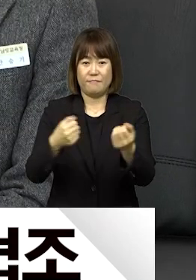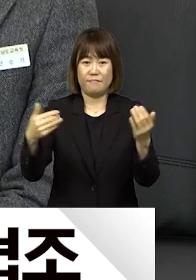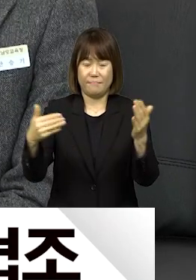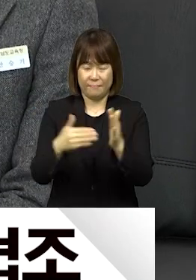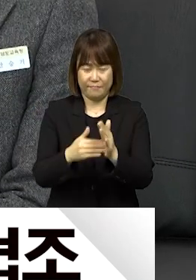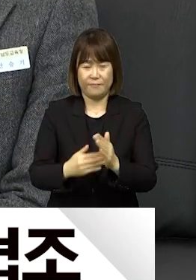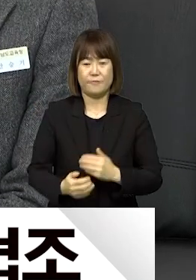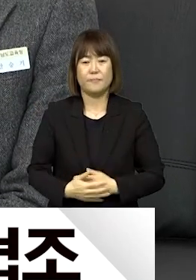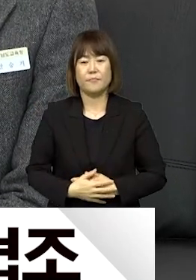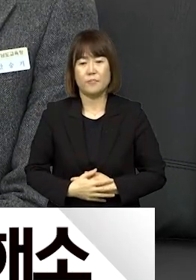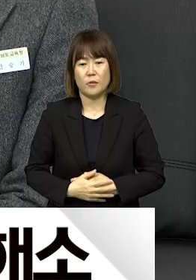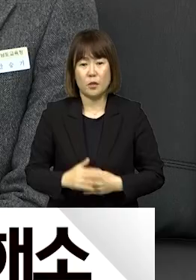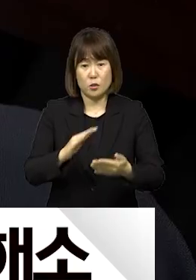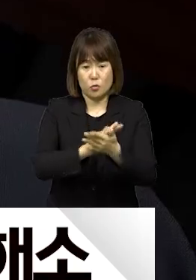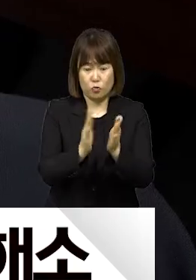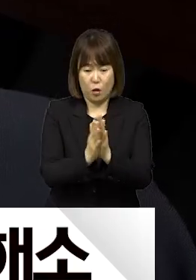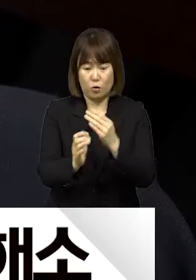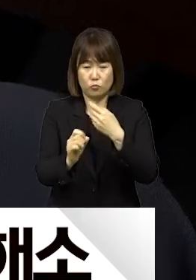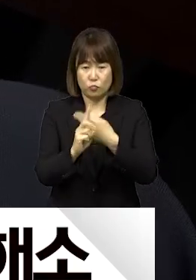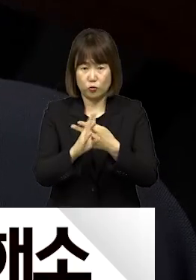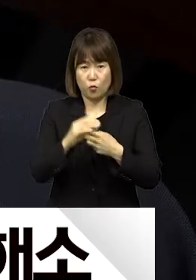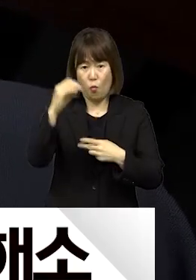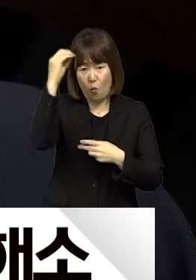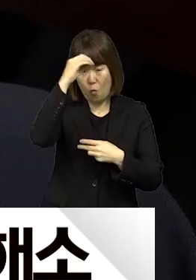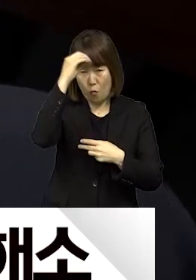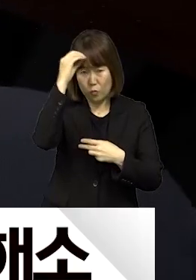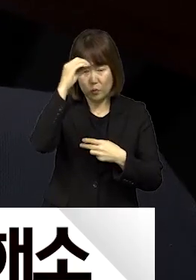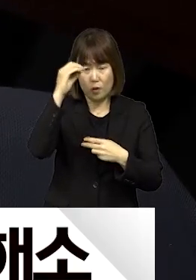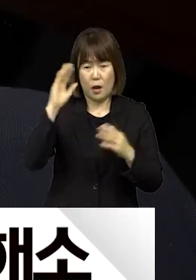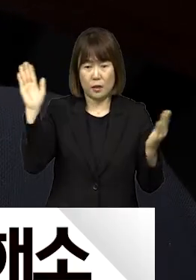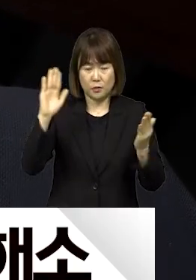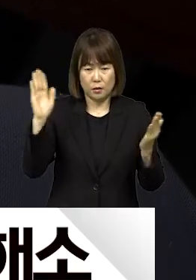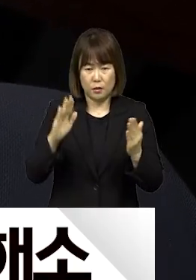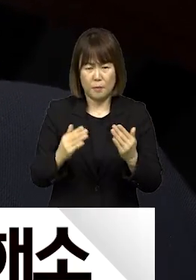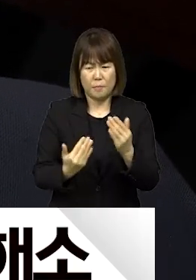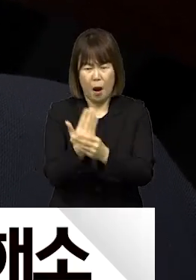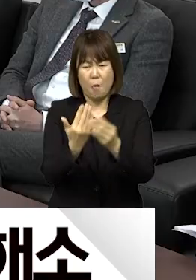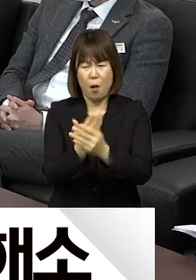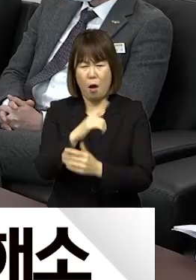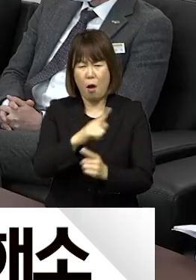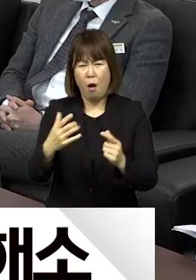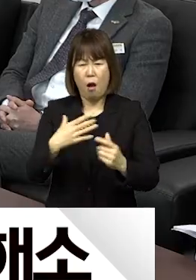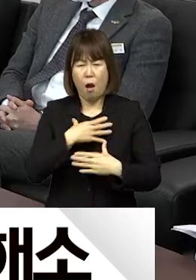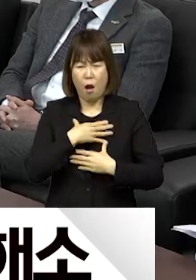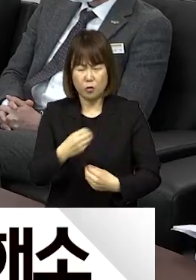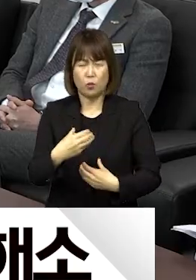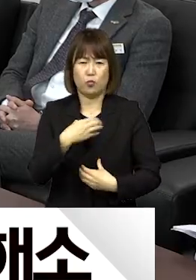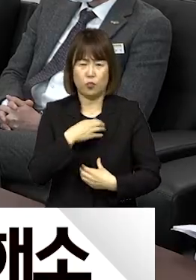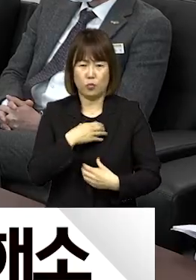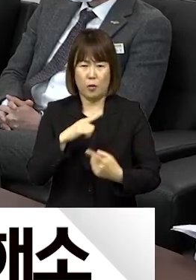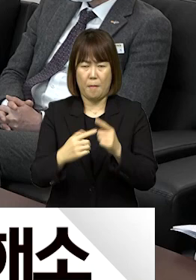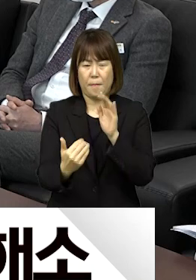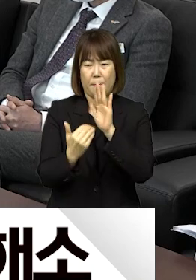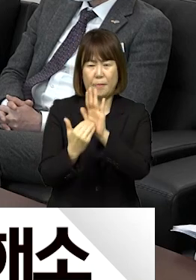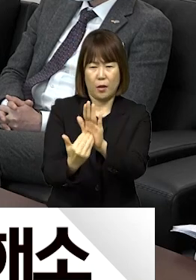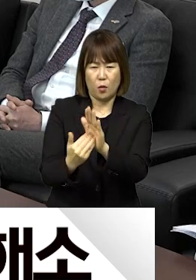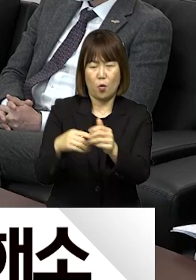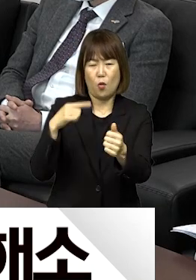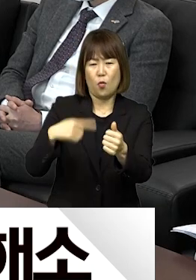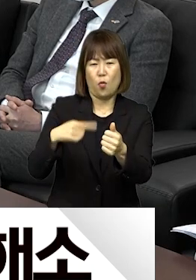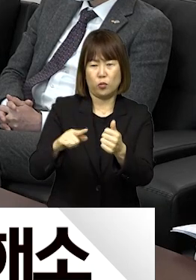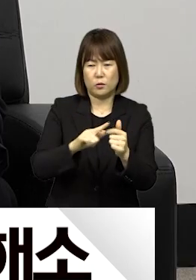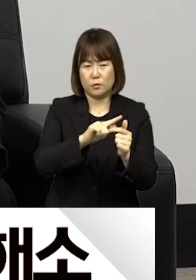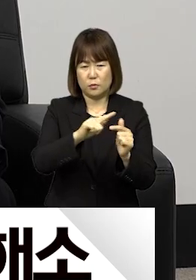협약서에 서명했습니다 유치원생과 초중고 학생들이 각종 재난과 안전사고 유형의 대처 능력을 키울 수 있는